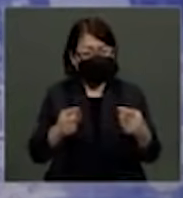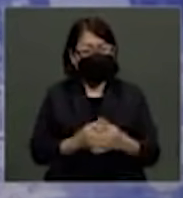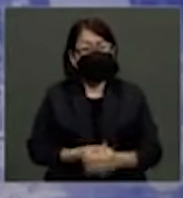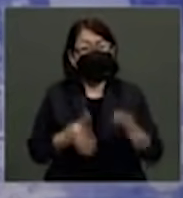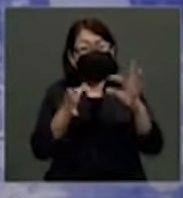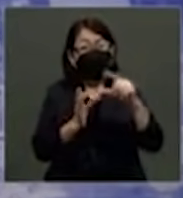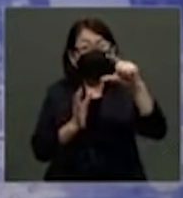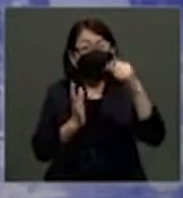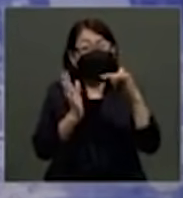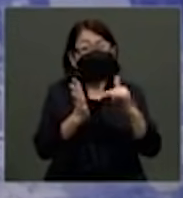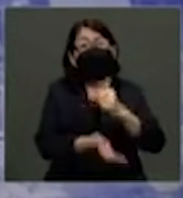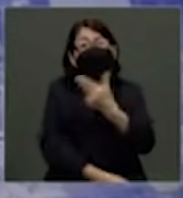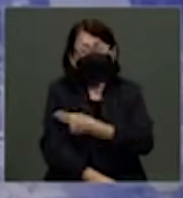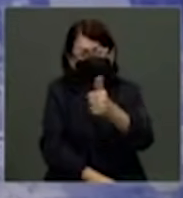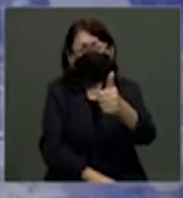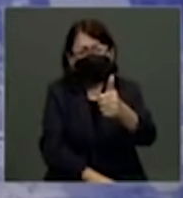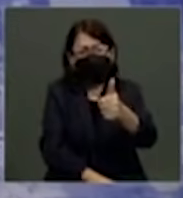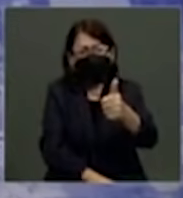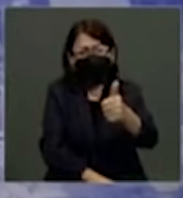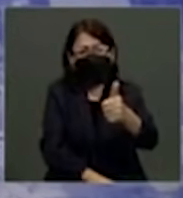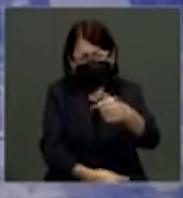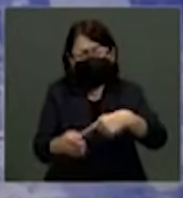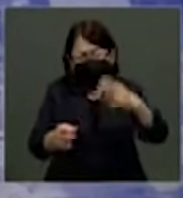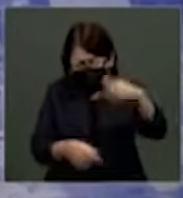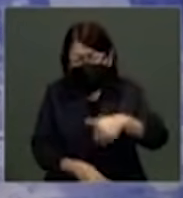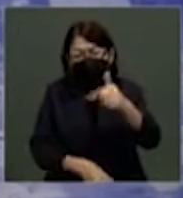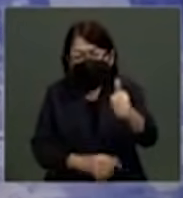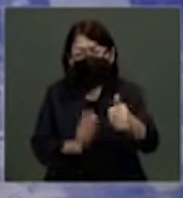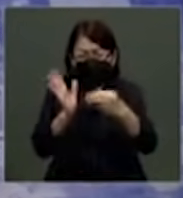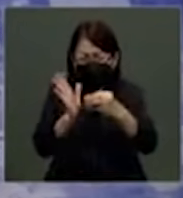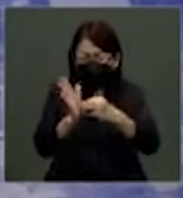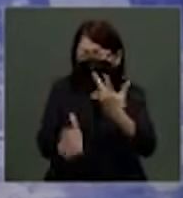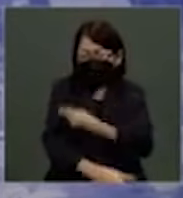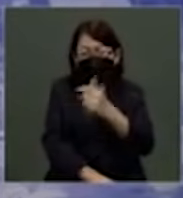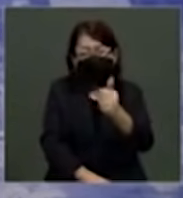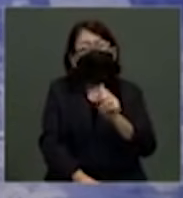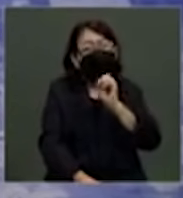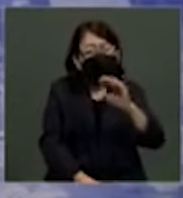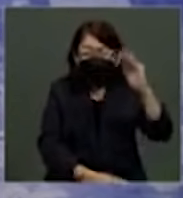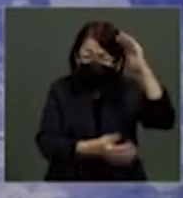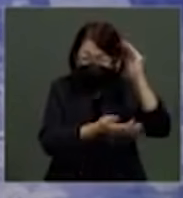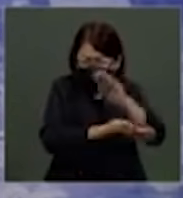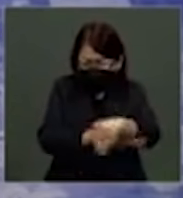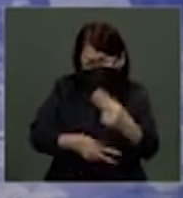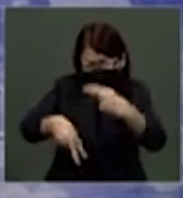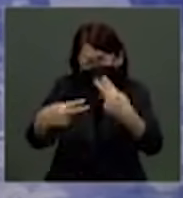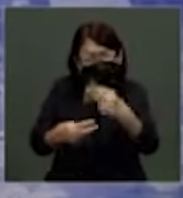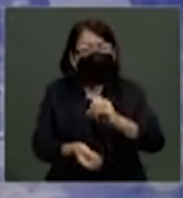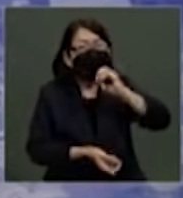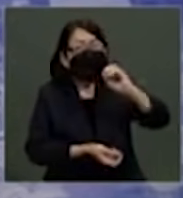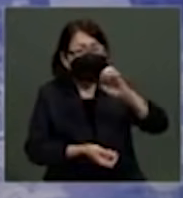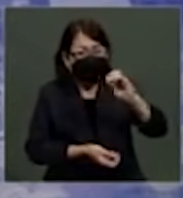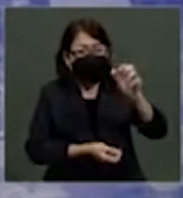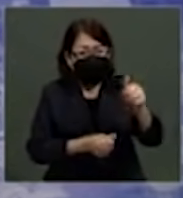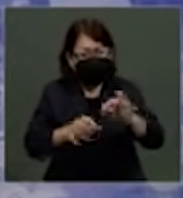ารถเดินทางได้ไหมคะ ครับถ้าเพื่อการสาธารณสุขเพื่อวัคซีนอันนี้ให้ได้เลยนะครับก็แจ้งไว้กับ